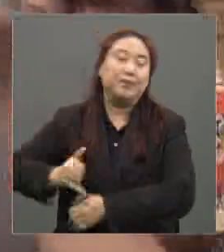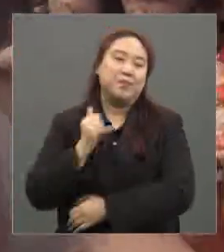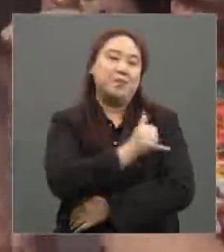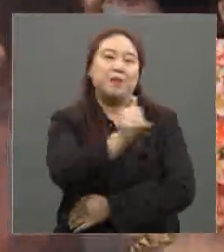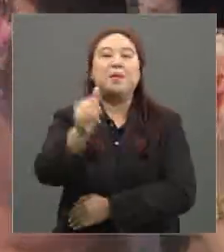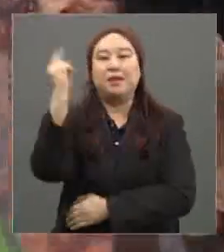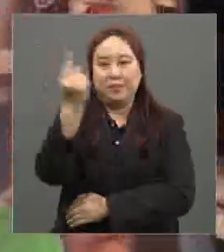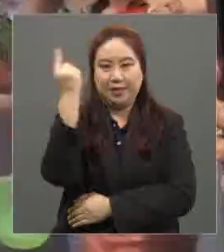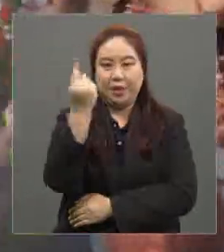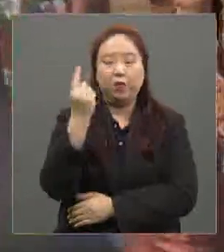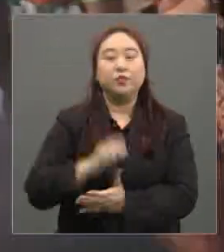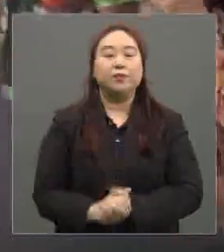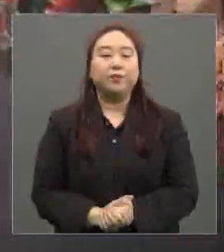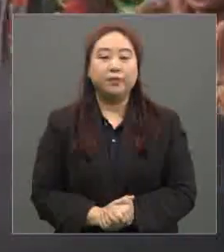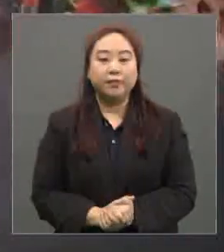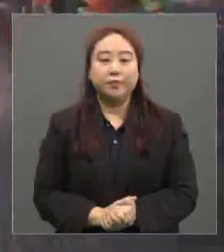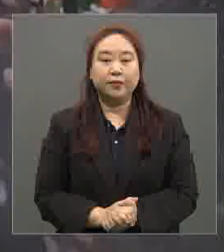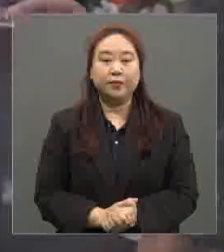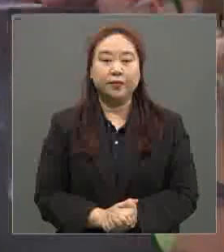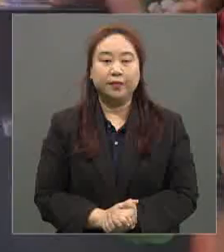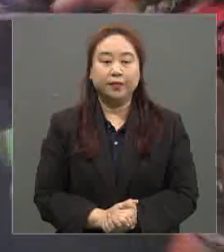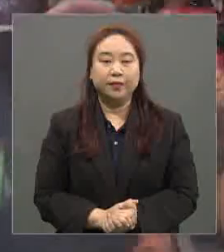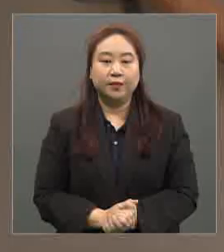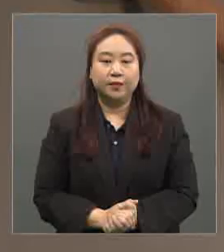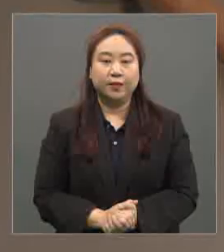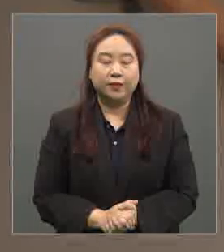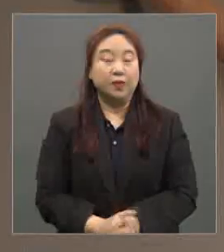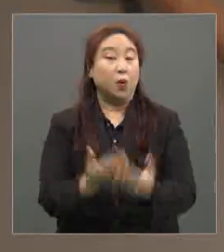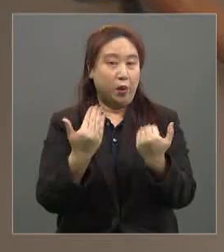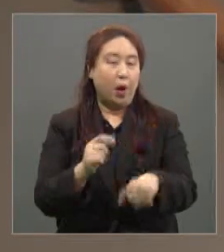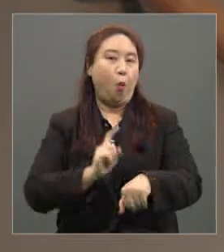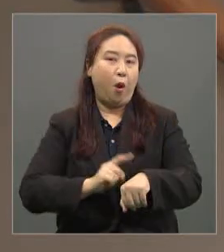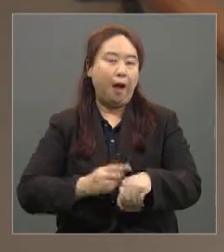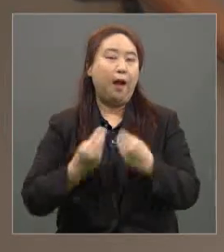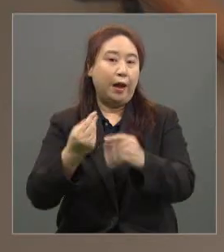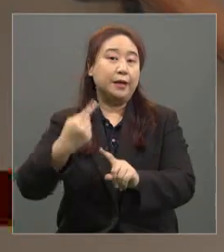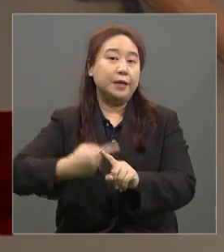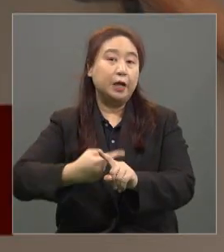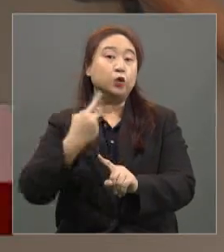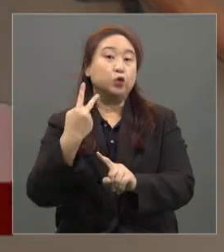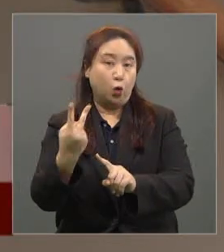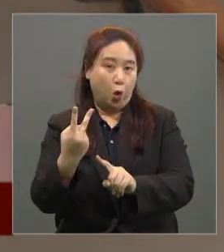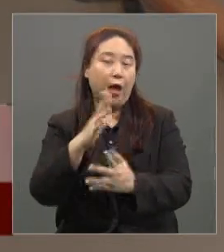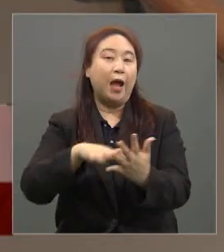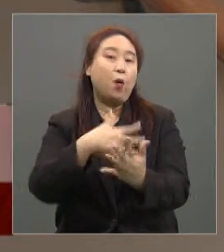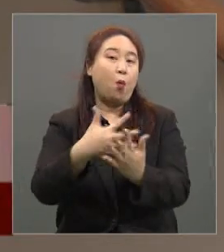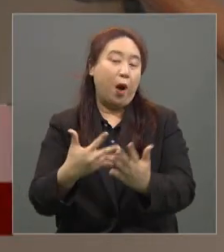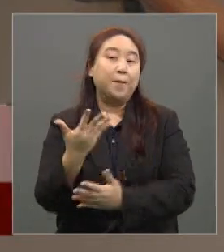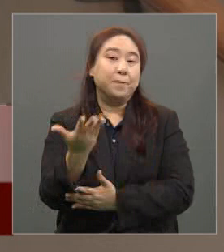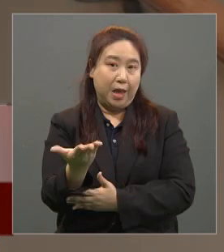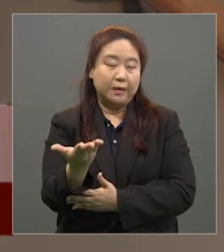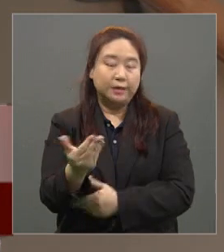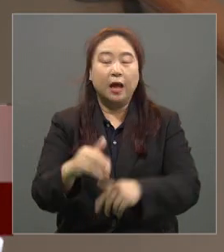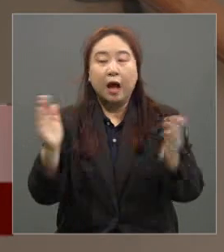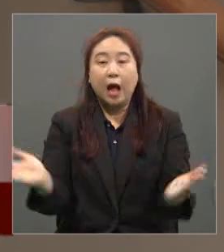ค่ะไปฟังเสียงประเด็นนี้จากท่านนายกกันค่ะอันนี้ก็ให้เวลาประมาณ 2เดือนกว่าที่จะมีการแพลนล่วงหน้านะครับเพื่อเป็นการ